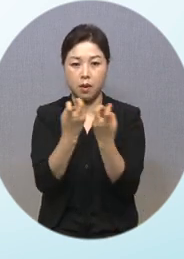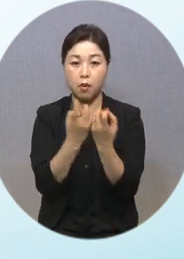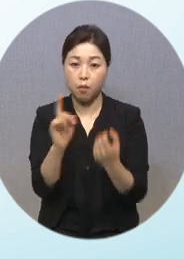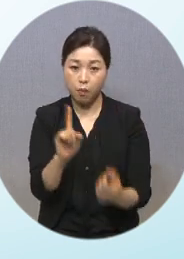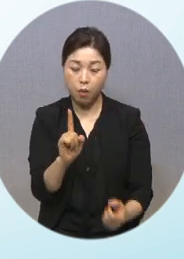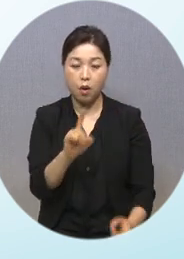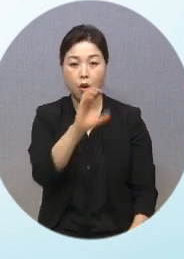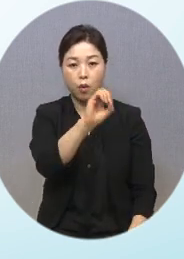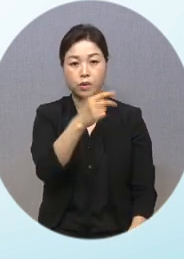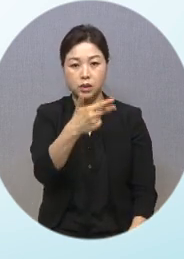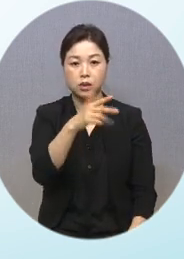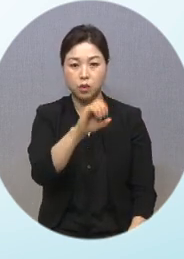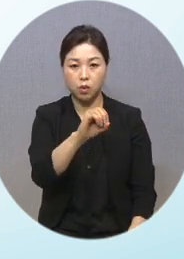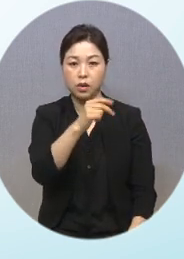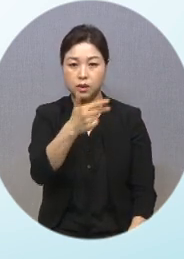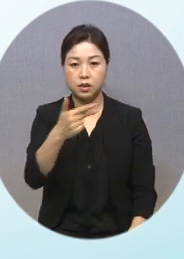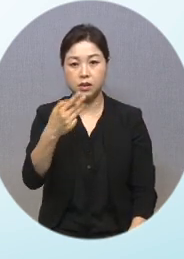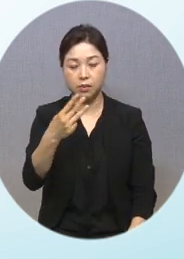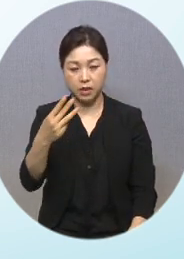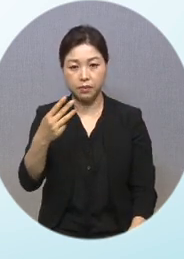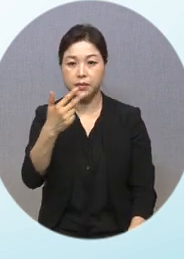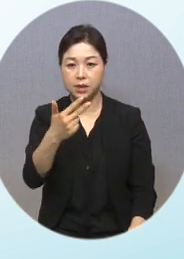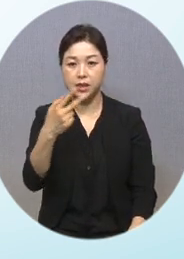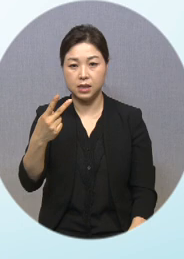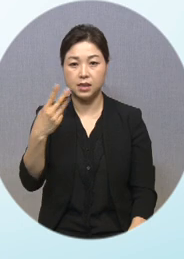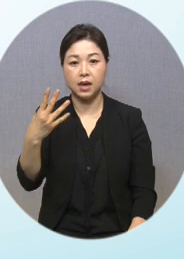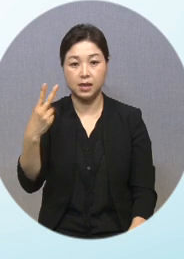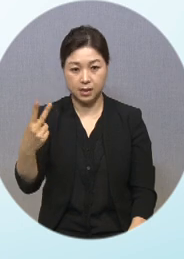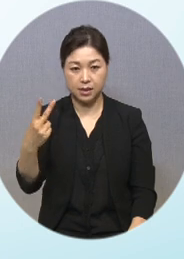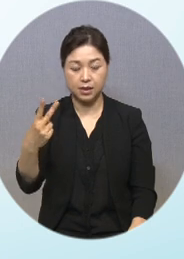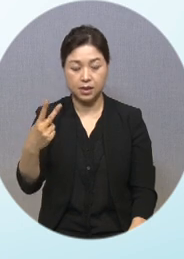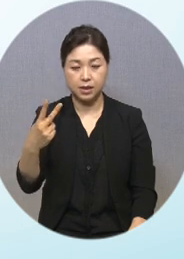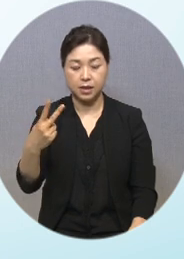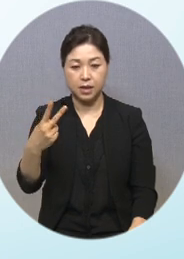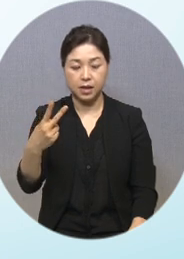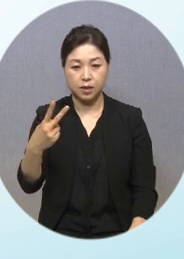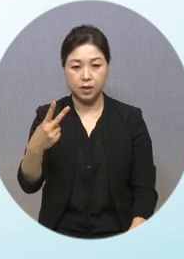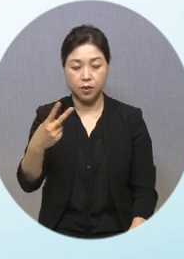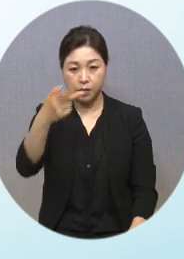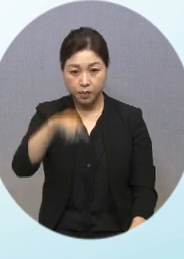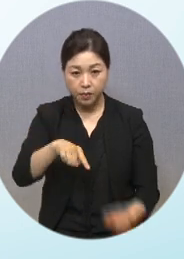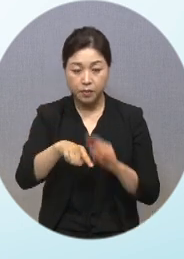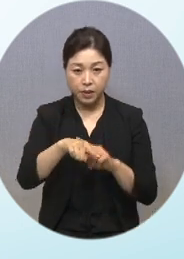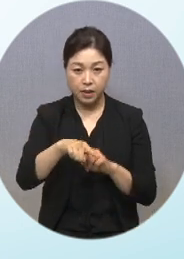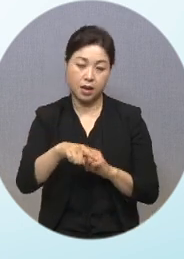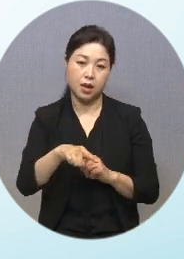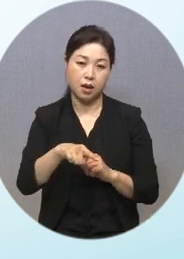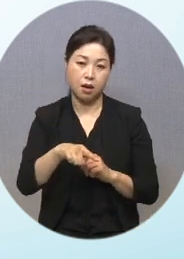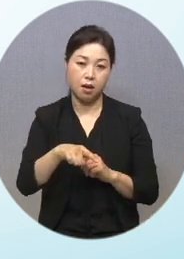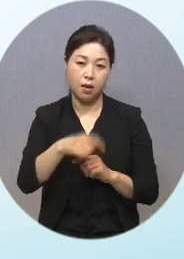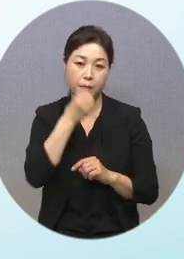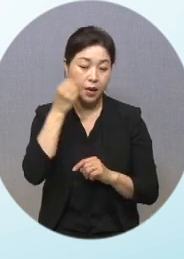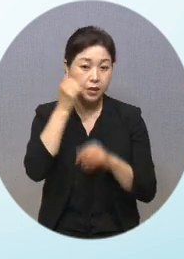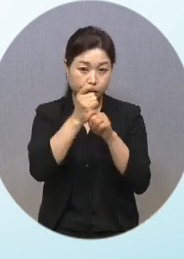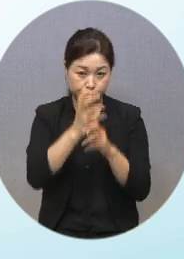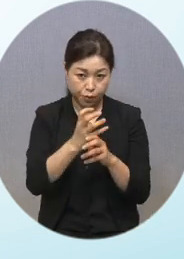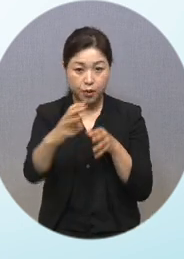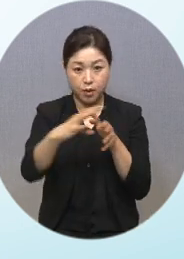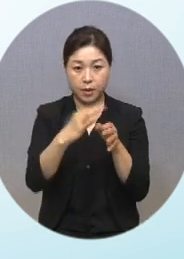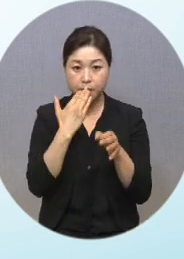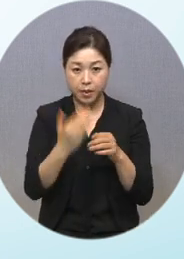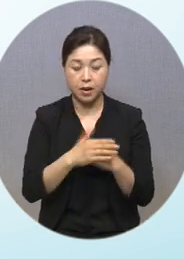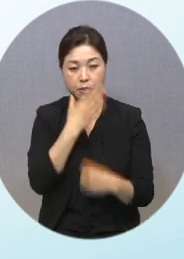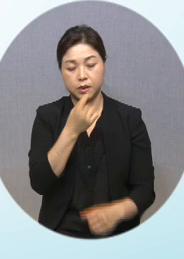070 7733 7242 또는 하단에 홈페이지로 참여하면 됩니다 해당 프로그램은